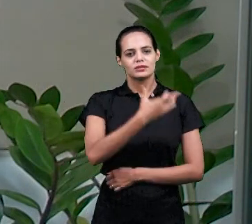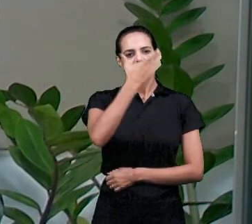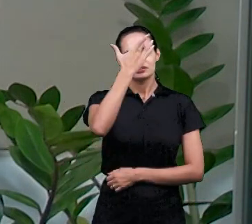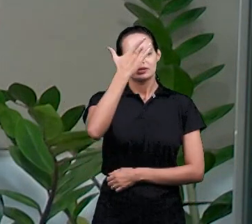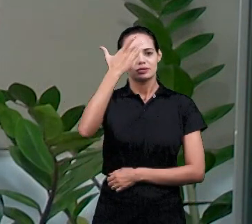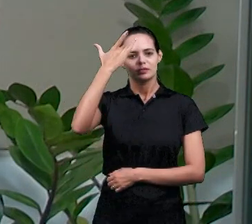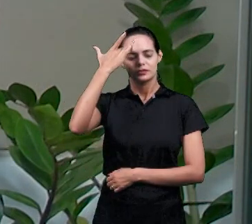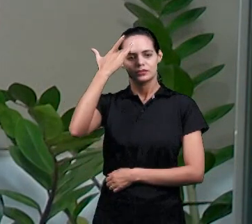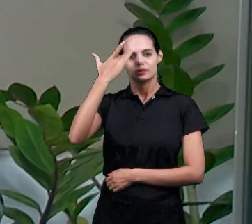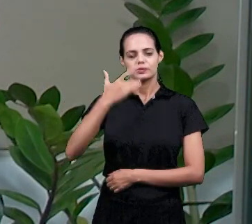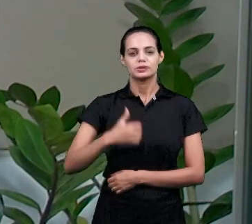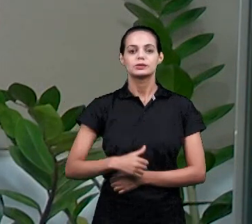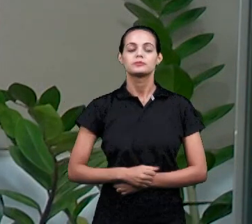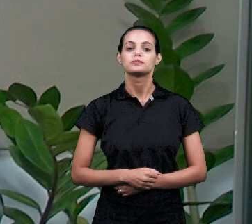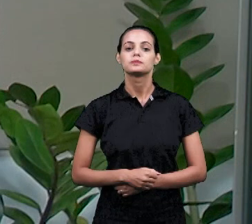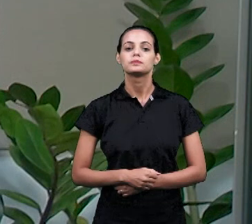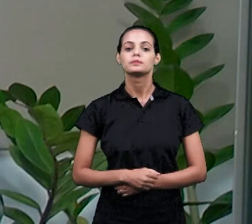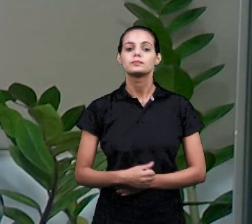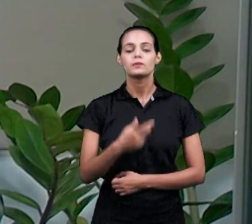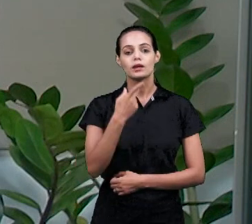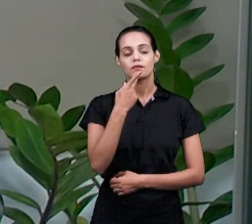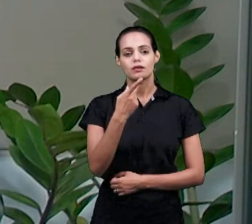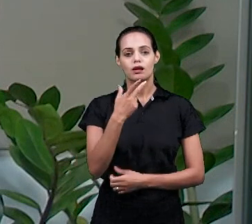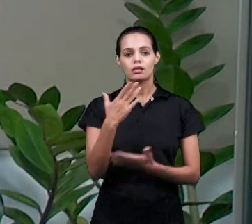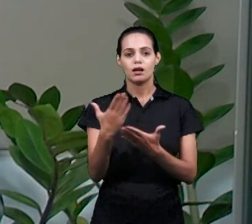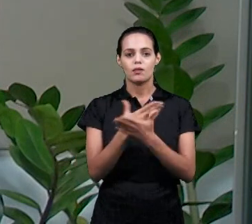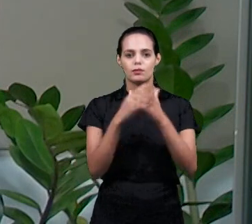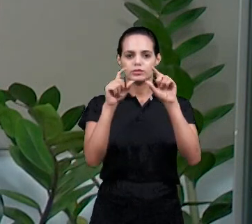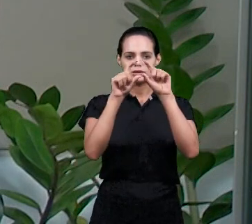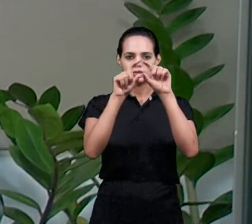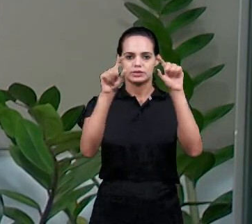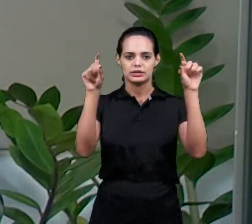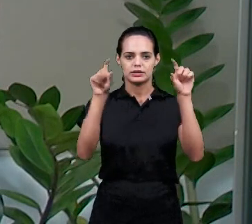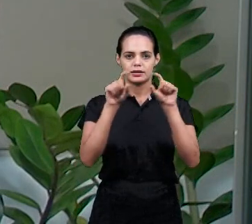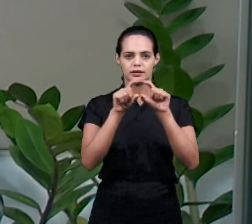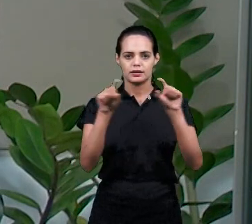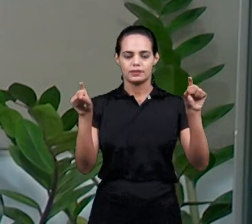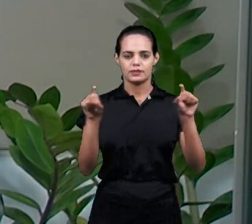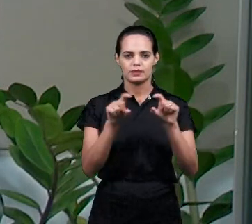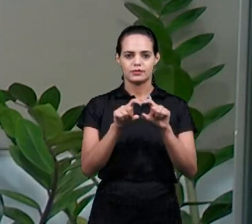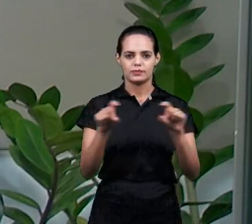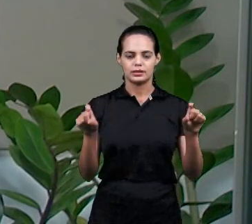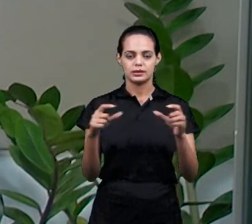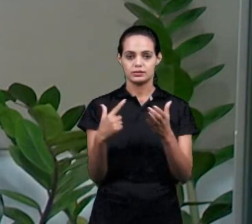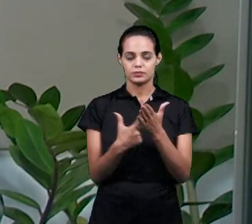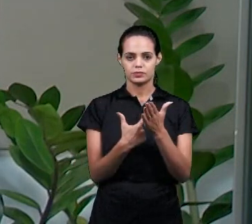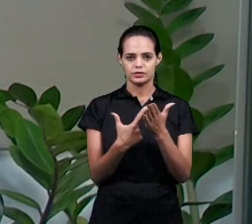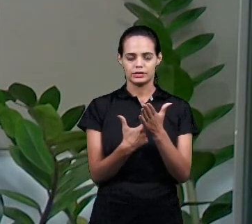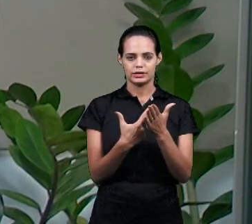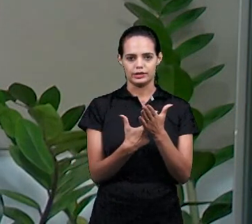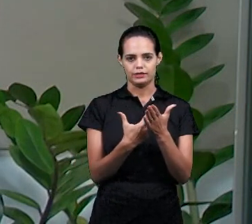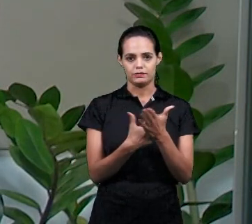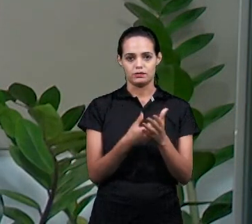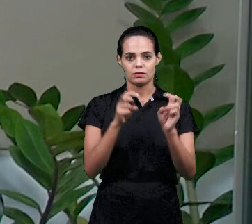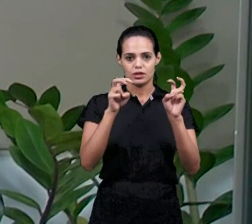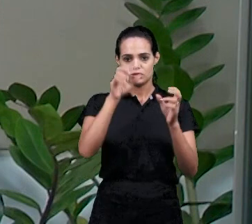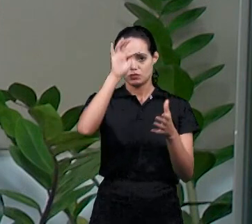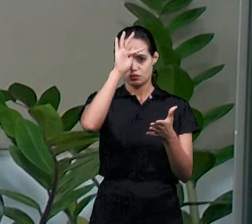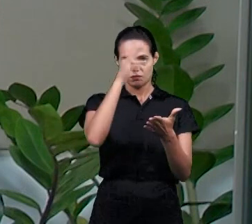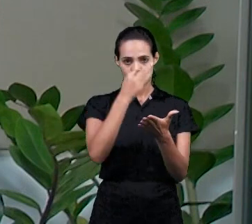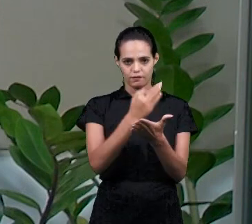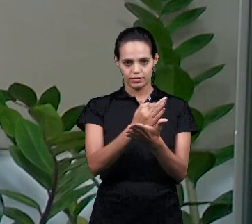quelques aspects, quelques phrases, par exemple, dans l'étude sur la